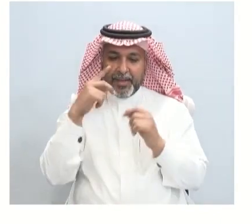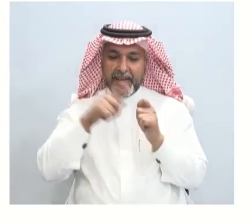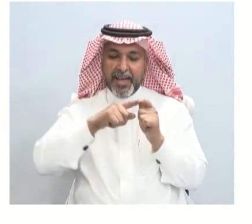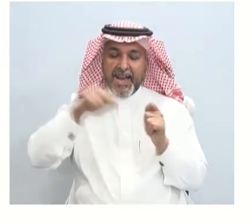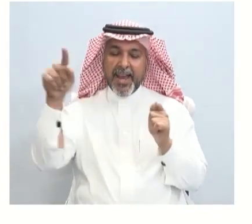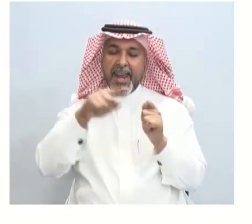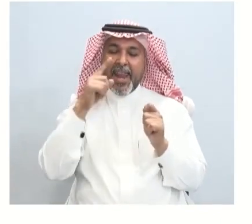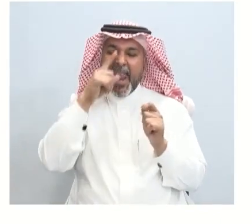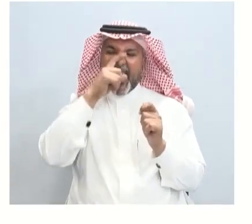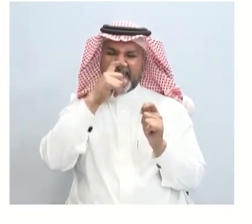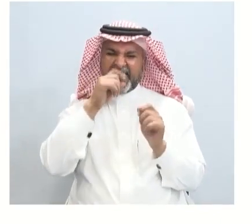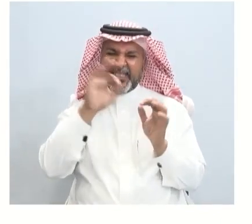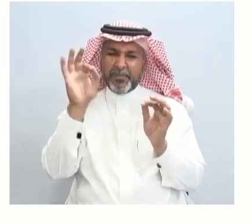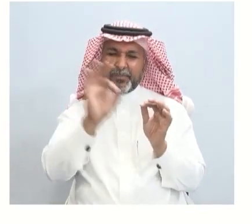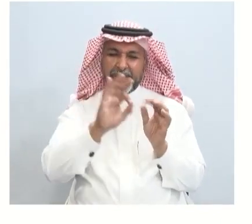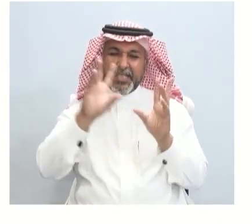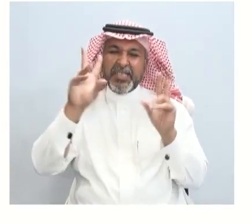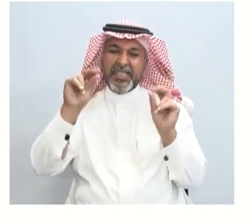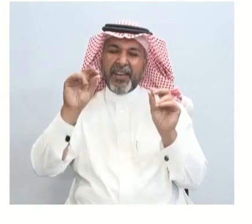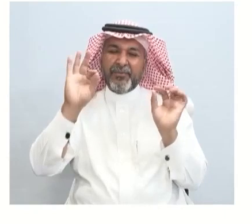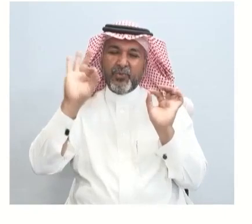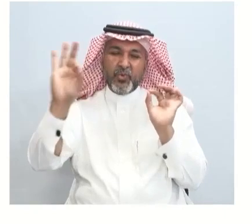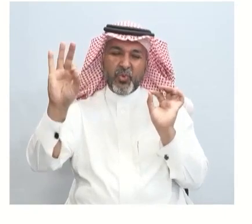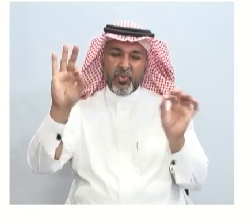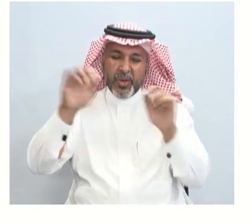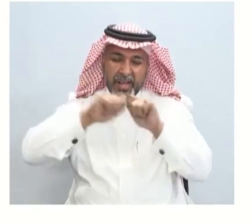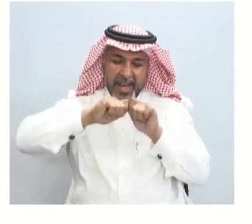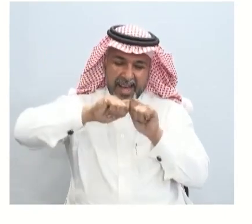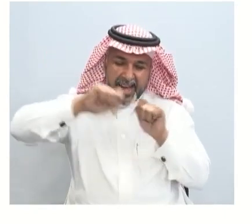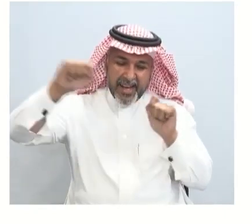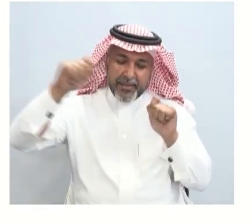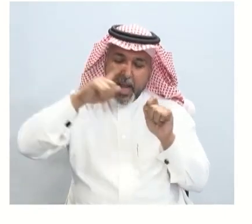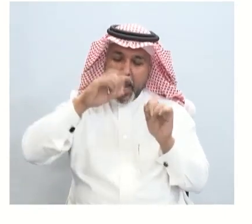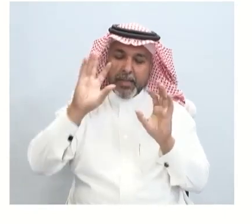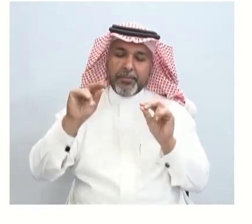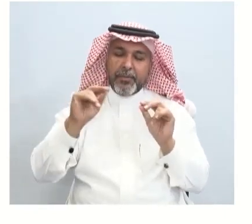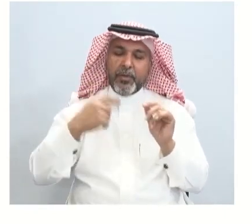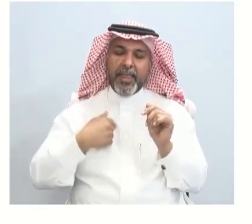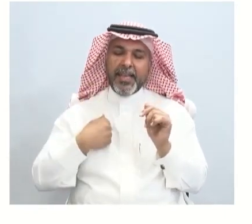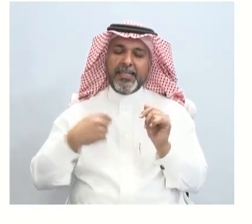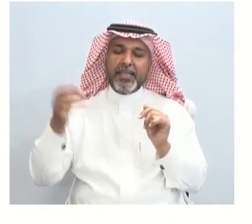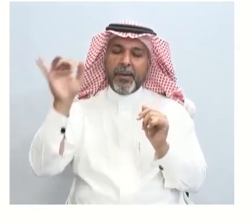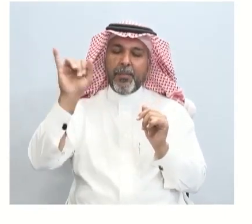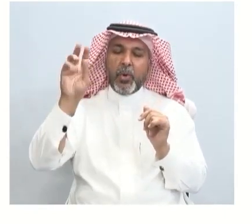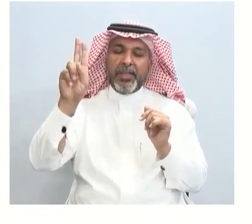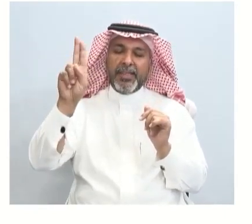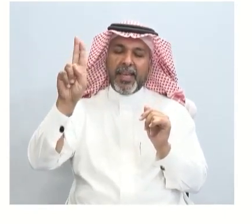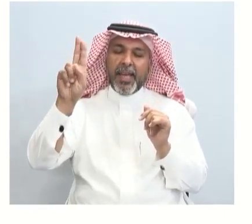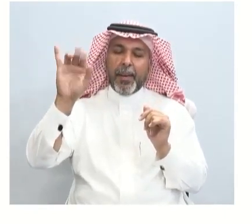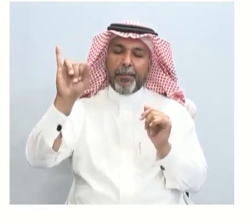هناك نقطه تقابلها ستجد ان هناك نقطه تقابلها فهذه الداله متماثله حول نقطه